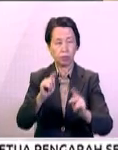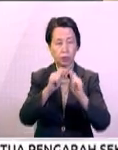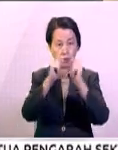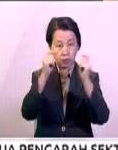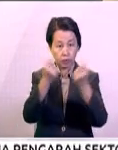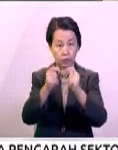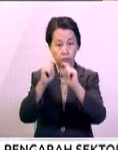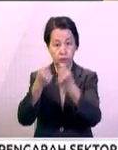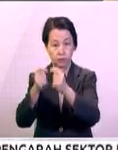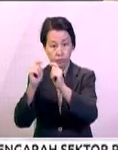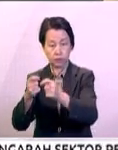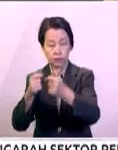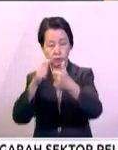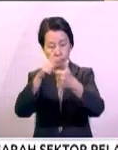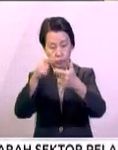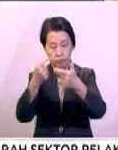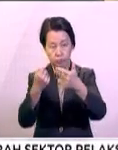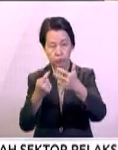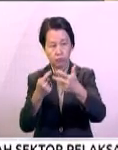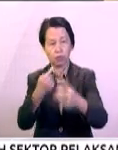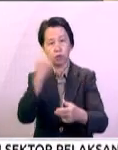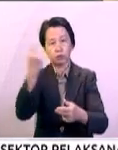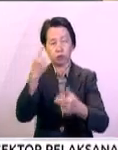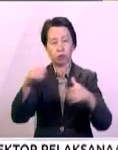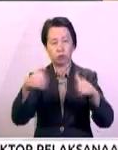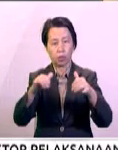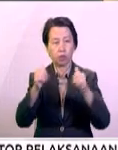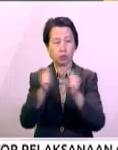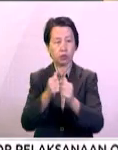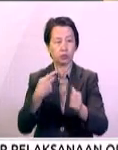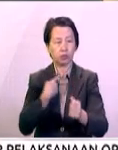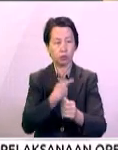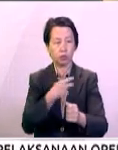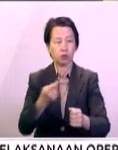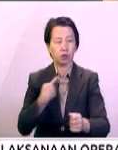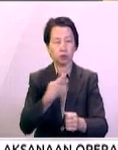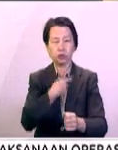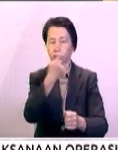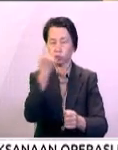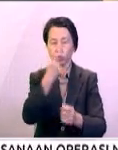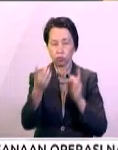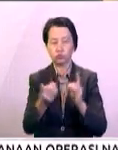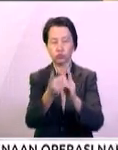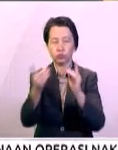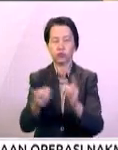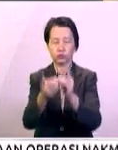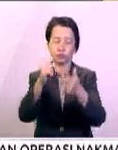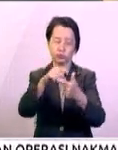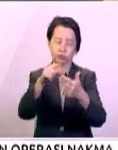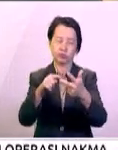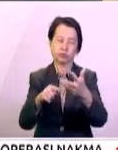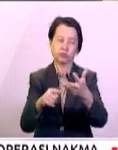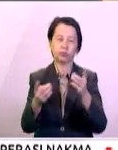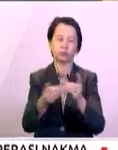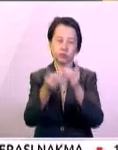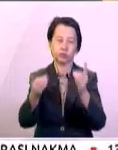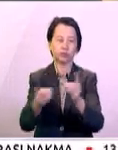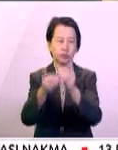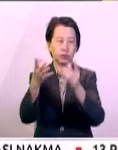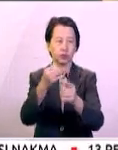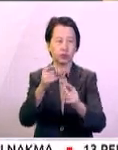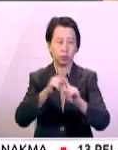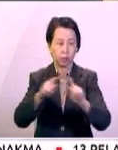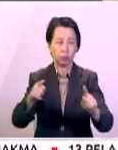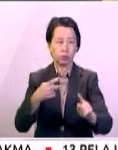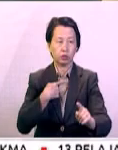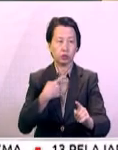pasukan-pasukan ni telah selalu bermain dengan kita. Kita selalu berjumpa dengan mereka bukan dalam AFF ke atau friendly match. Tapi